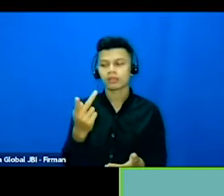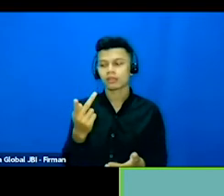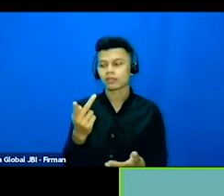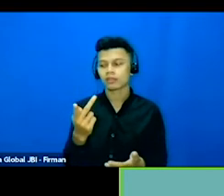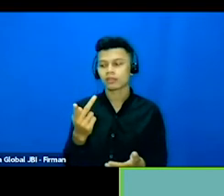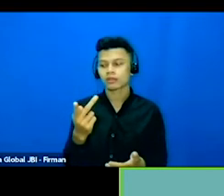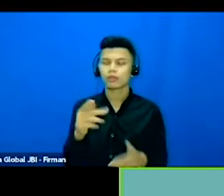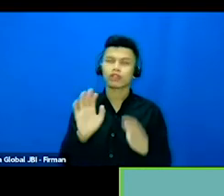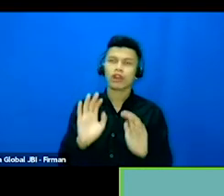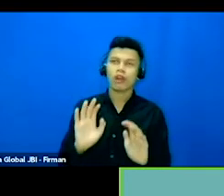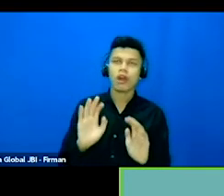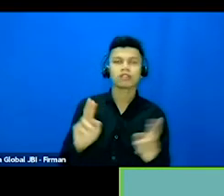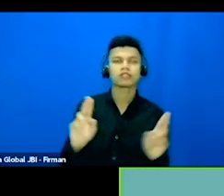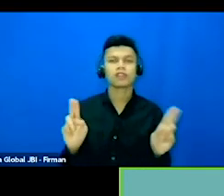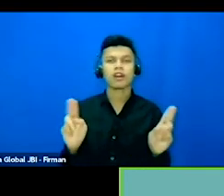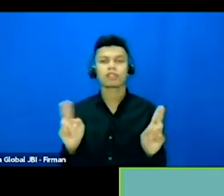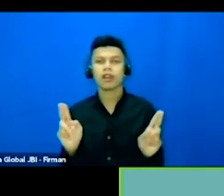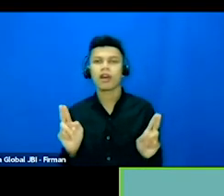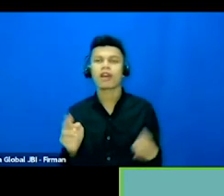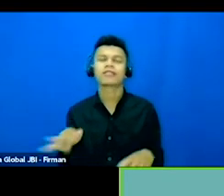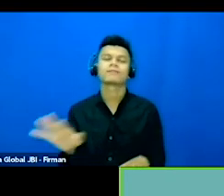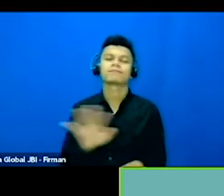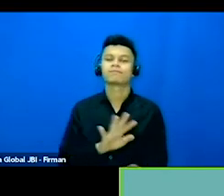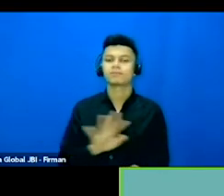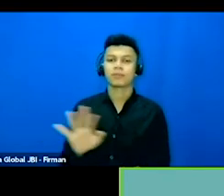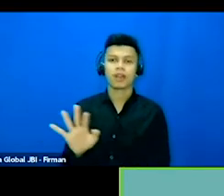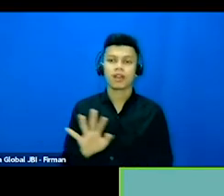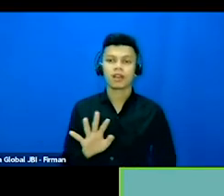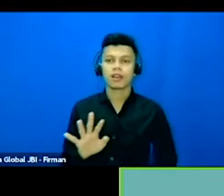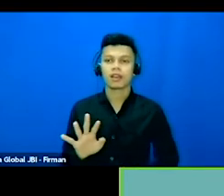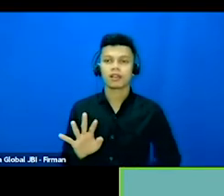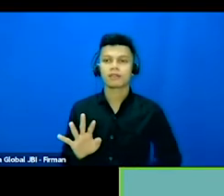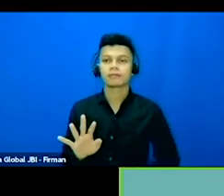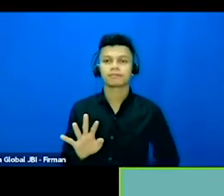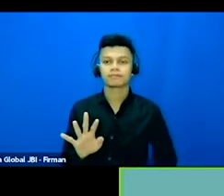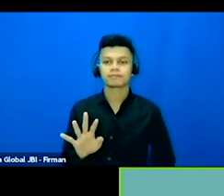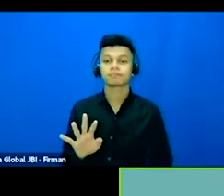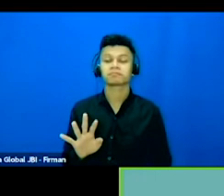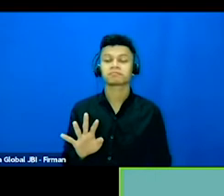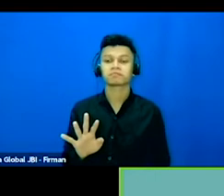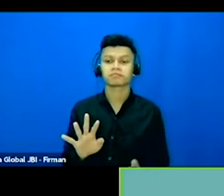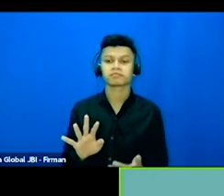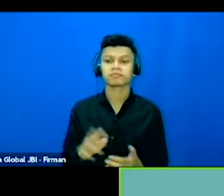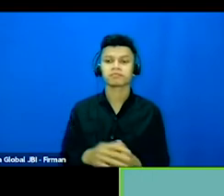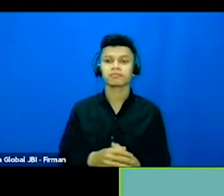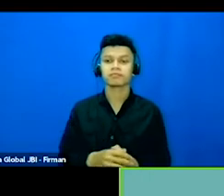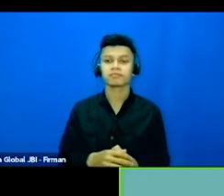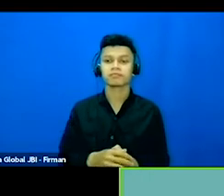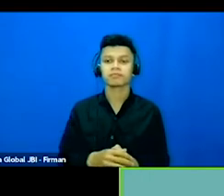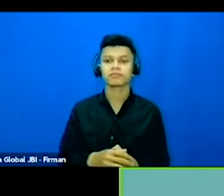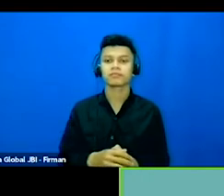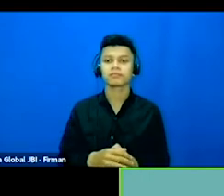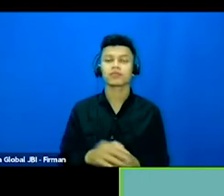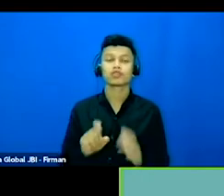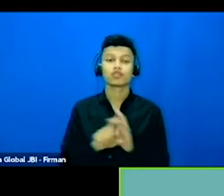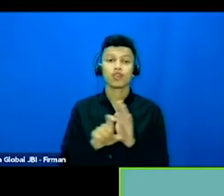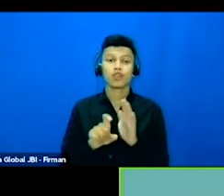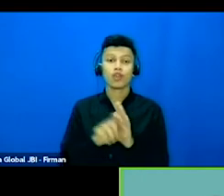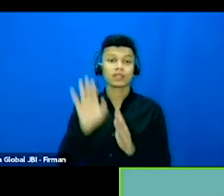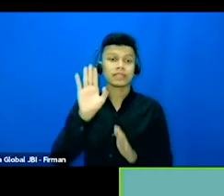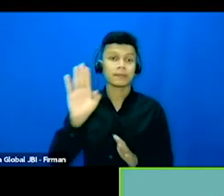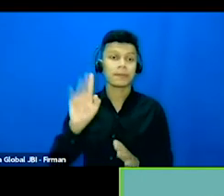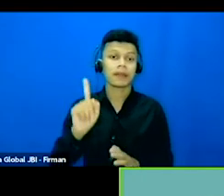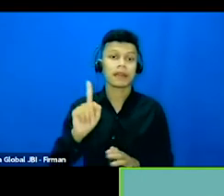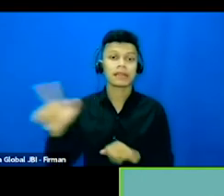tenang aja kita yang super rookie sudah kami berikan level-level ini di kemudian hari nanti ada